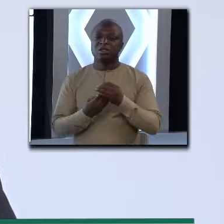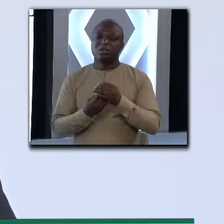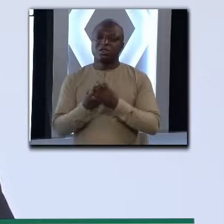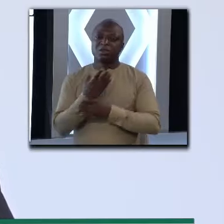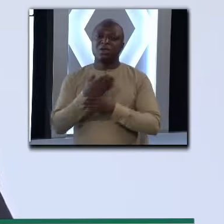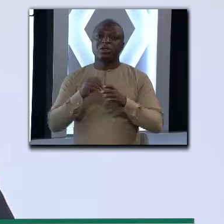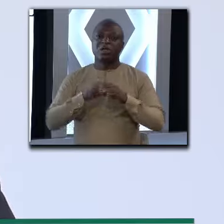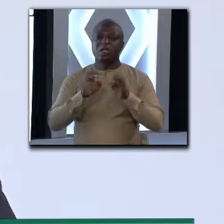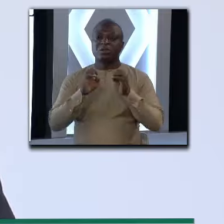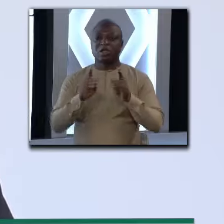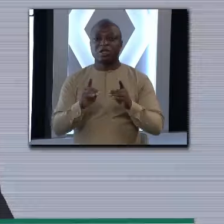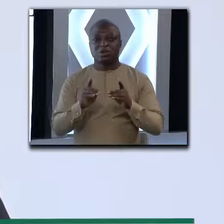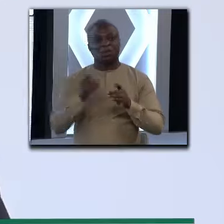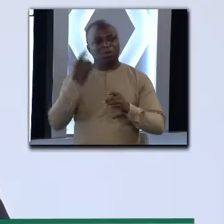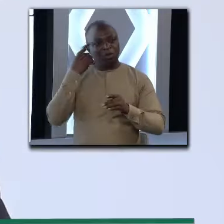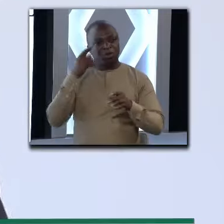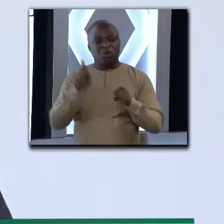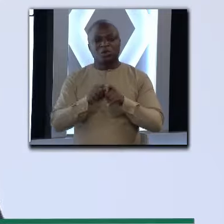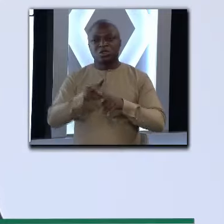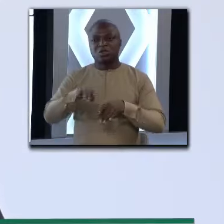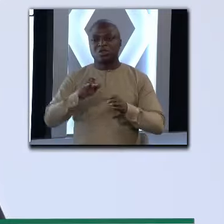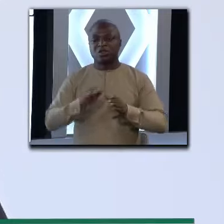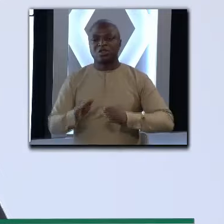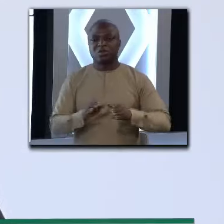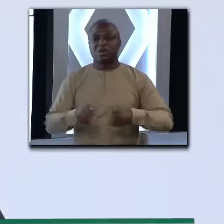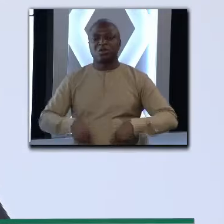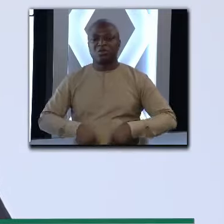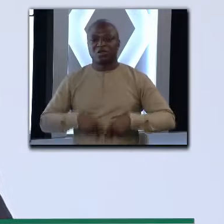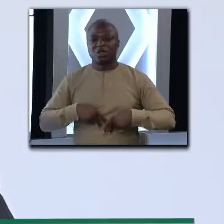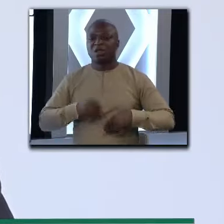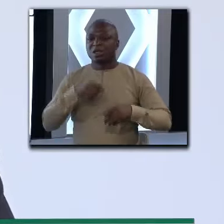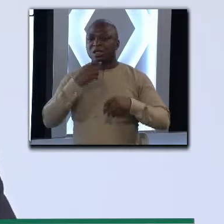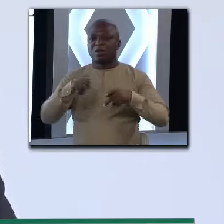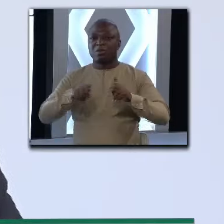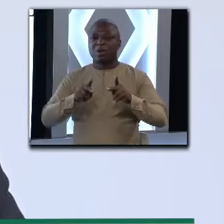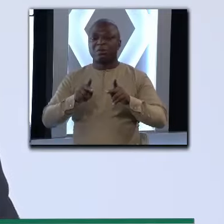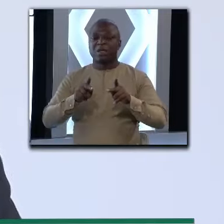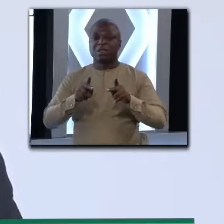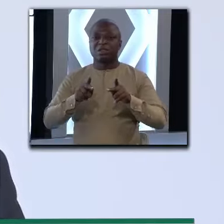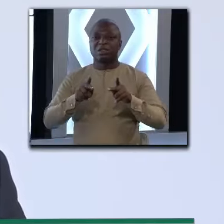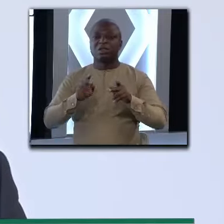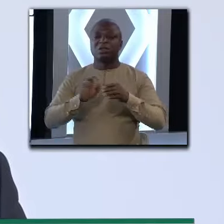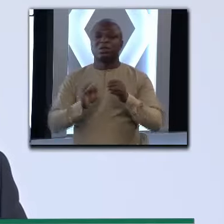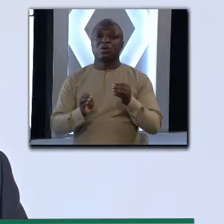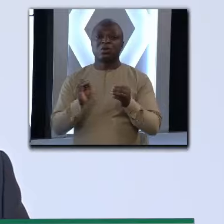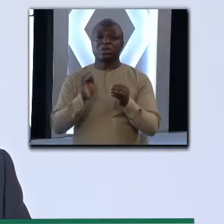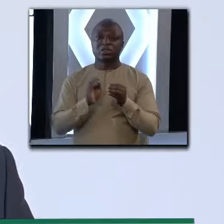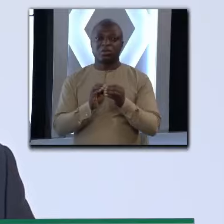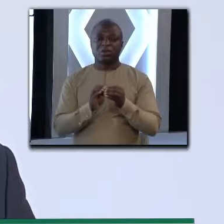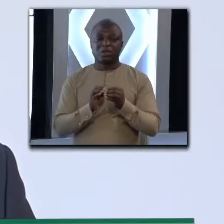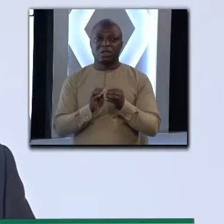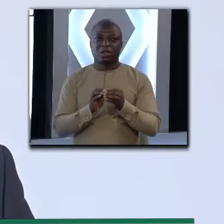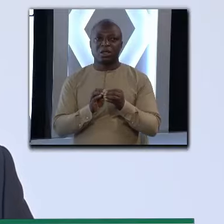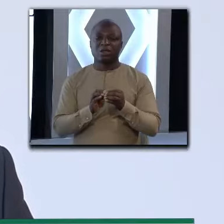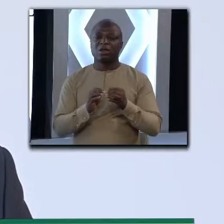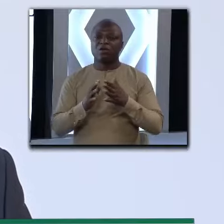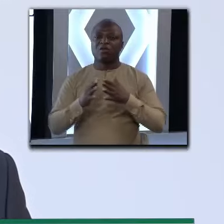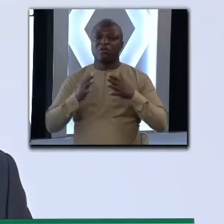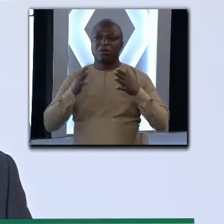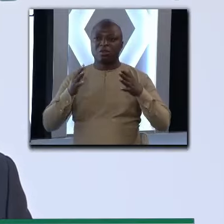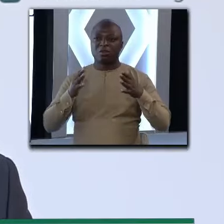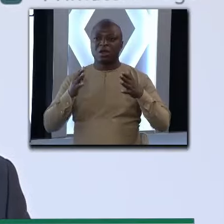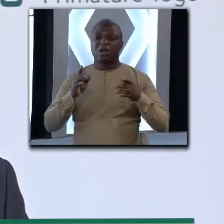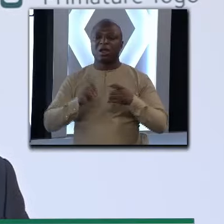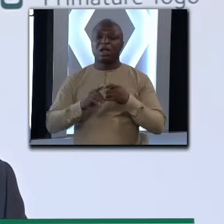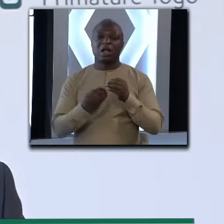par l'éducation pour également trouver un chemin de vie qui leur permette de contribuer fortement à